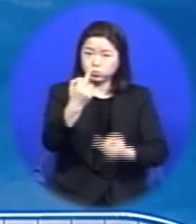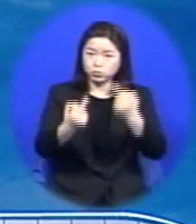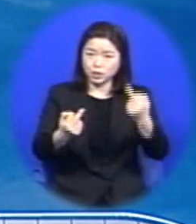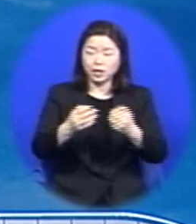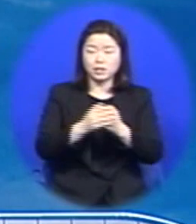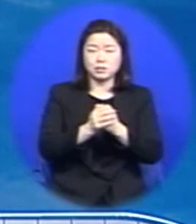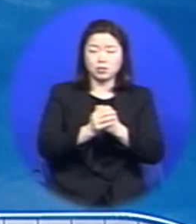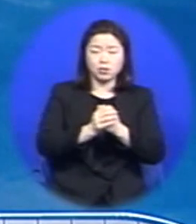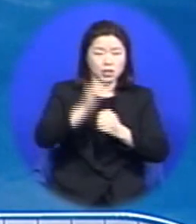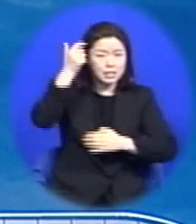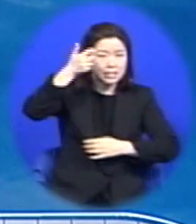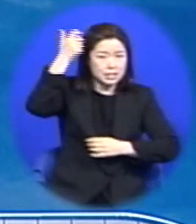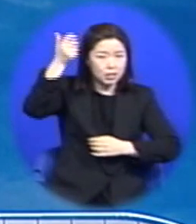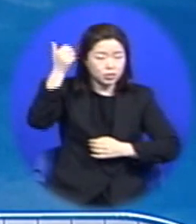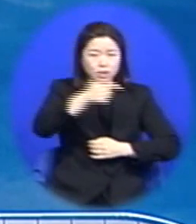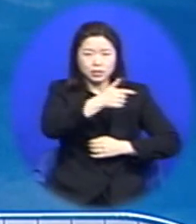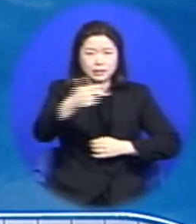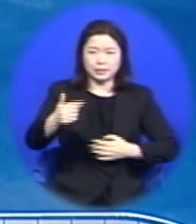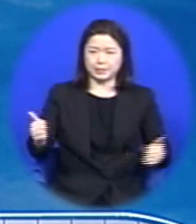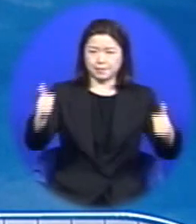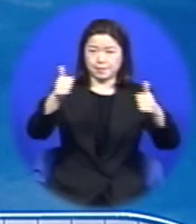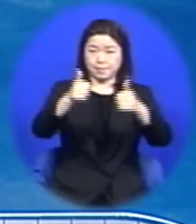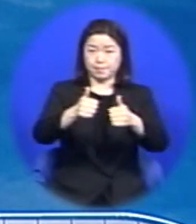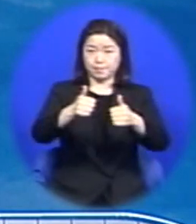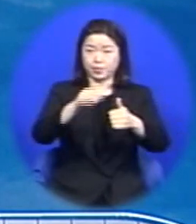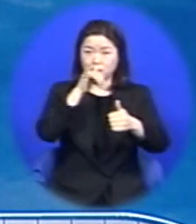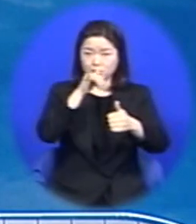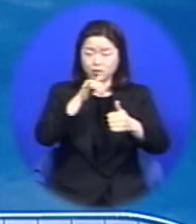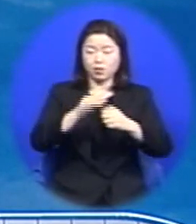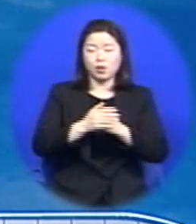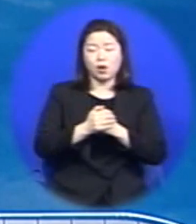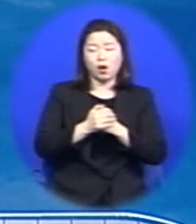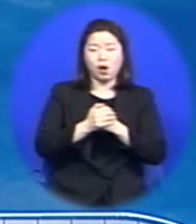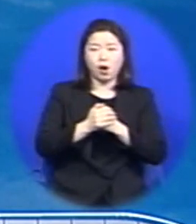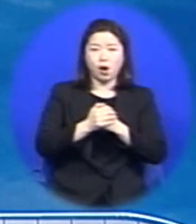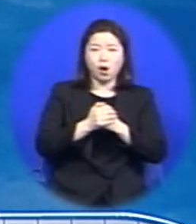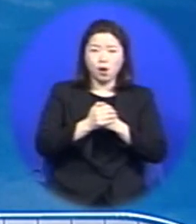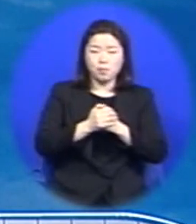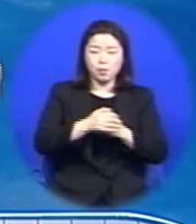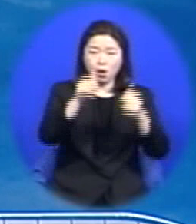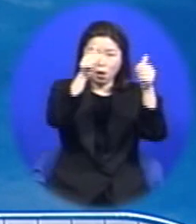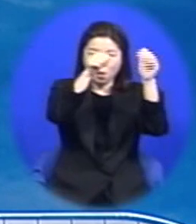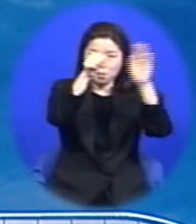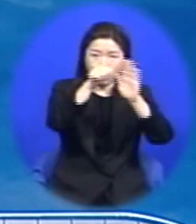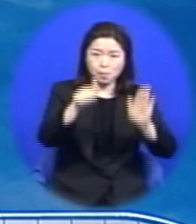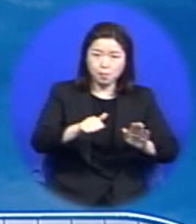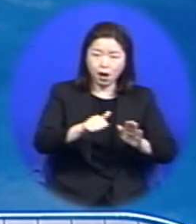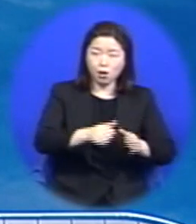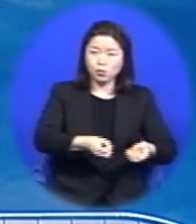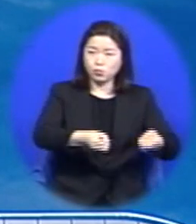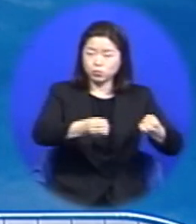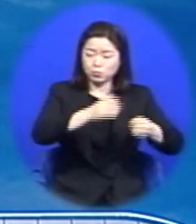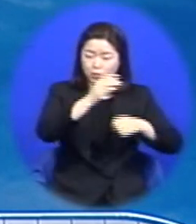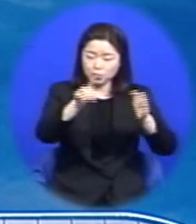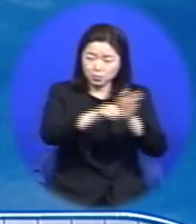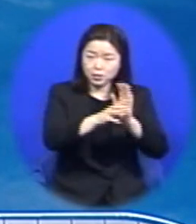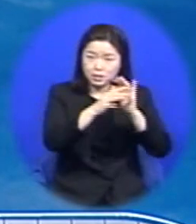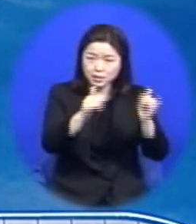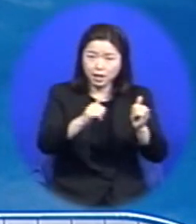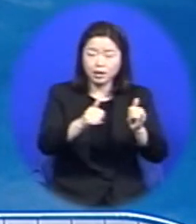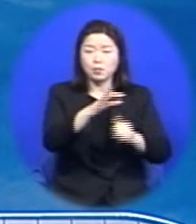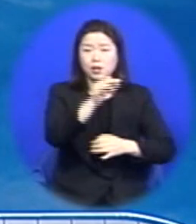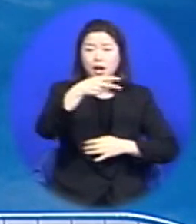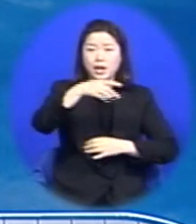영적인 큰 대결이 벌어졌습니다. 바울과 아세라 선지자 850명과 여호와